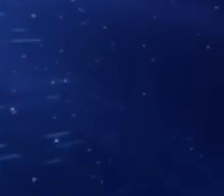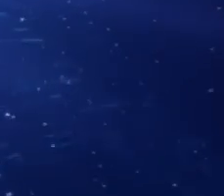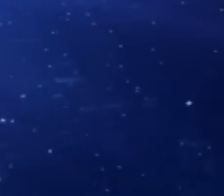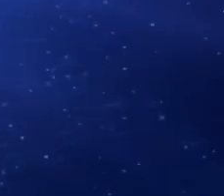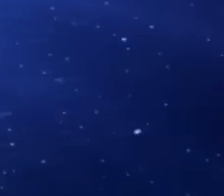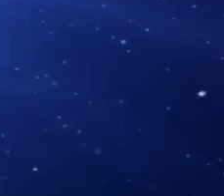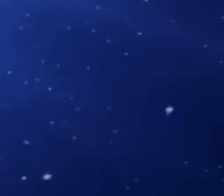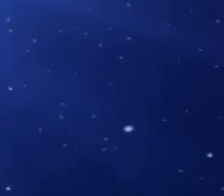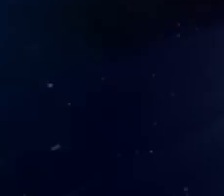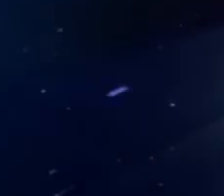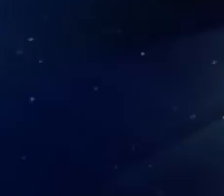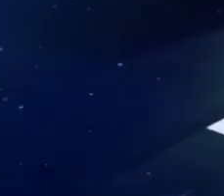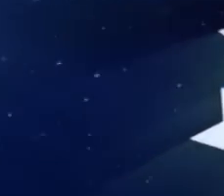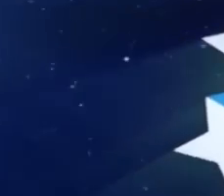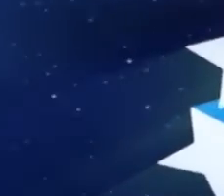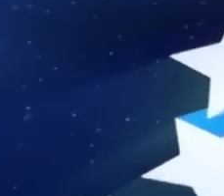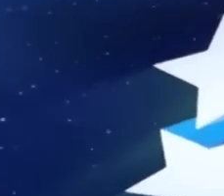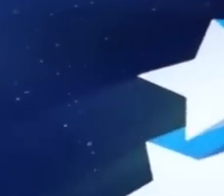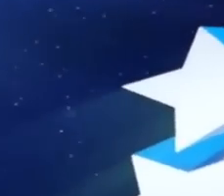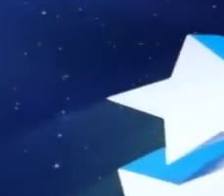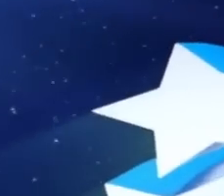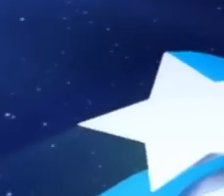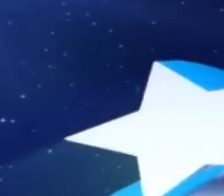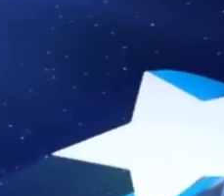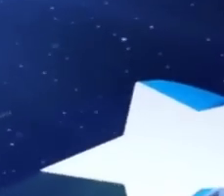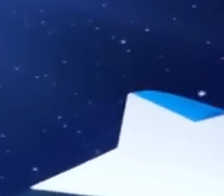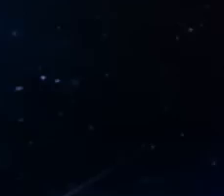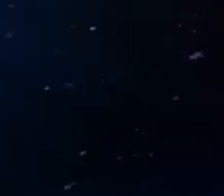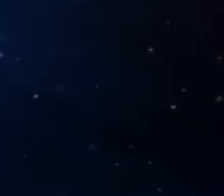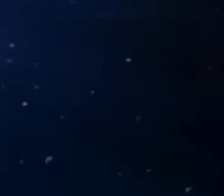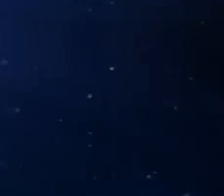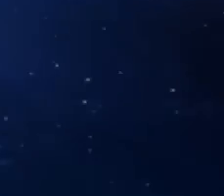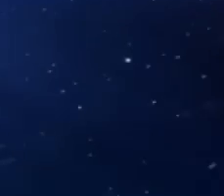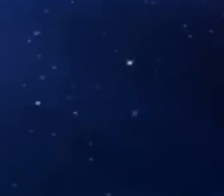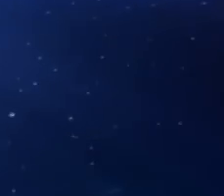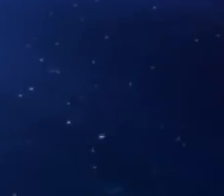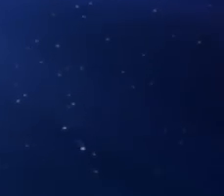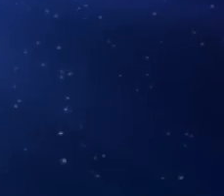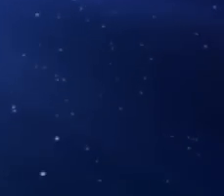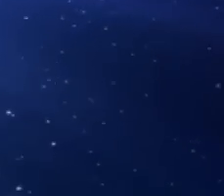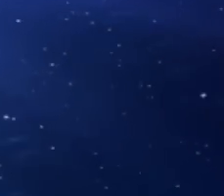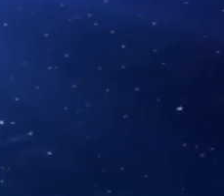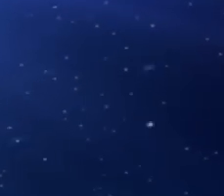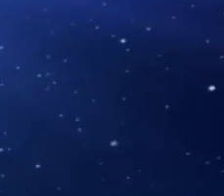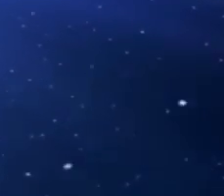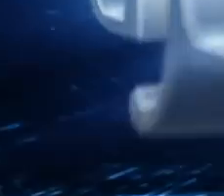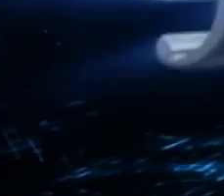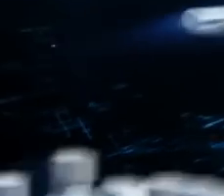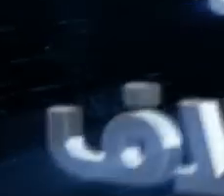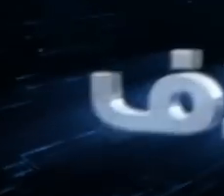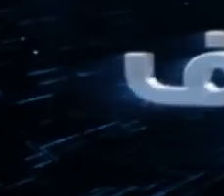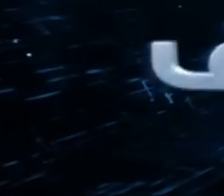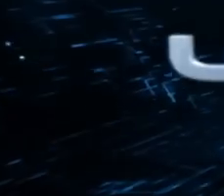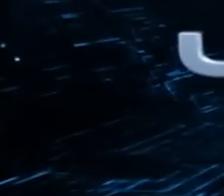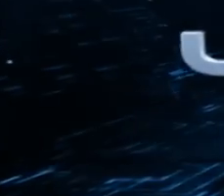لأول مرة في مصر والوطن العربي، القادرون باختلاف داخل المنافسة. أهلا بكم